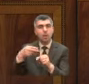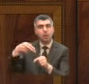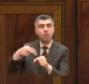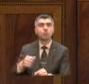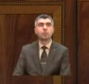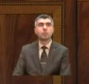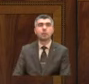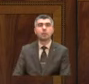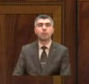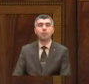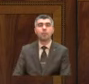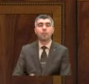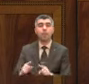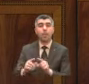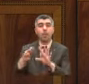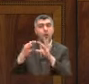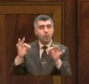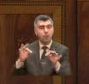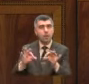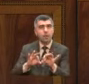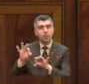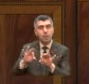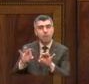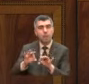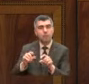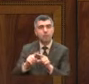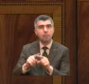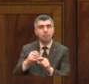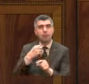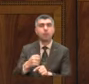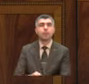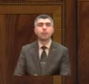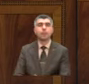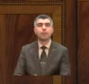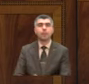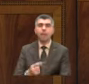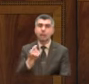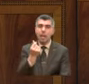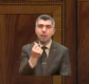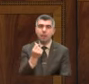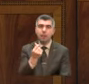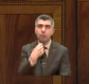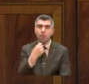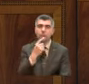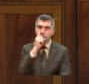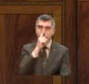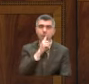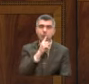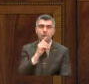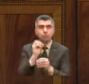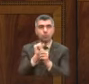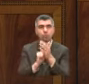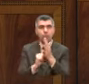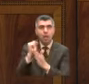المحروقات، عدد من الامور من الاجراءات اللي اعطيتها. بقى لنا هذه القضيه ديال الاثمنه، كنتمنى ان شاء الله ننجحوا في هذه القضيه